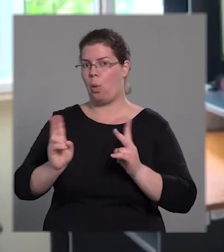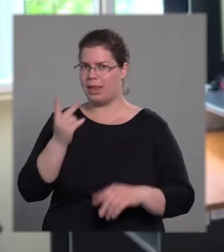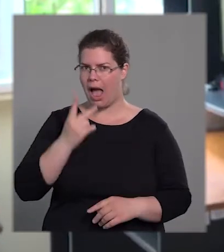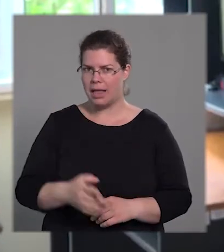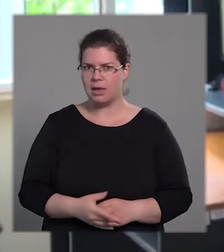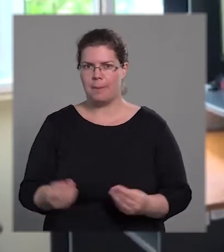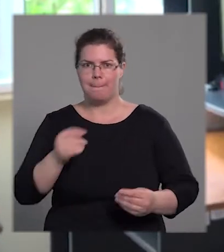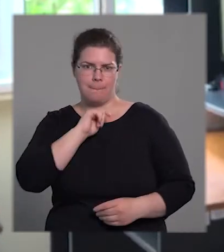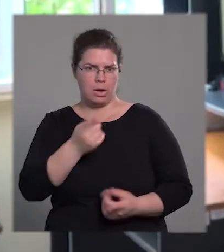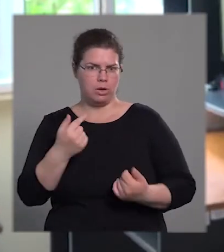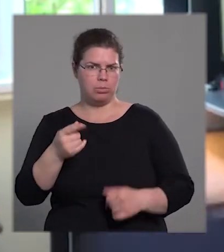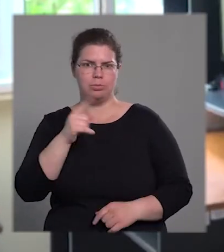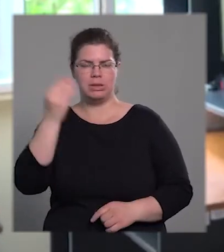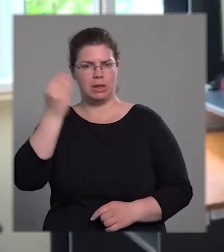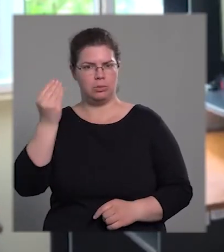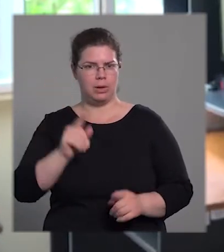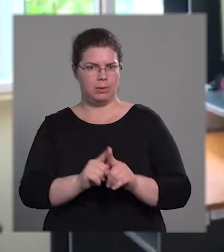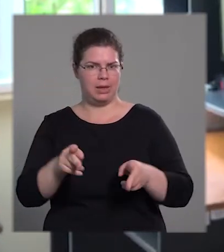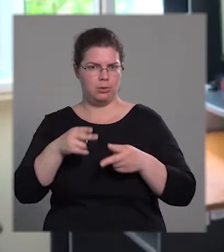mit tanulhatunk egy ilyen út során?